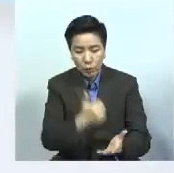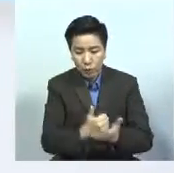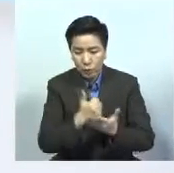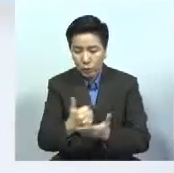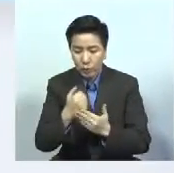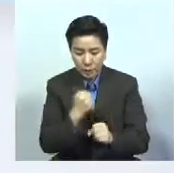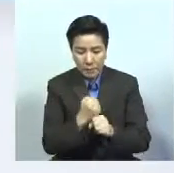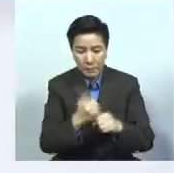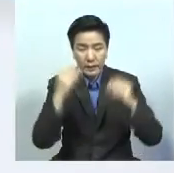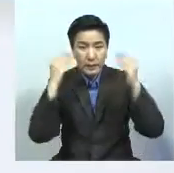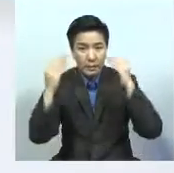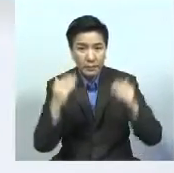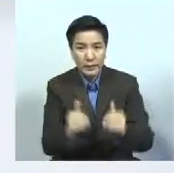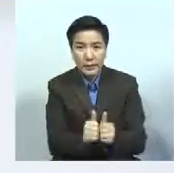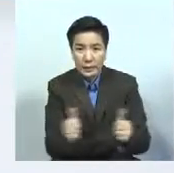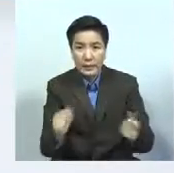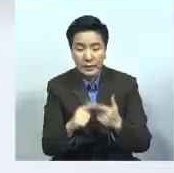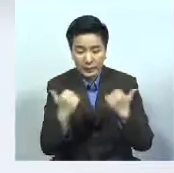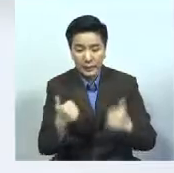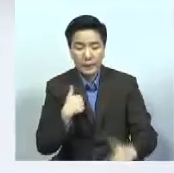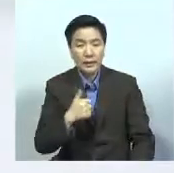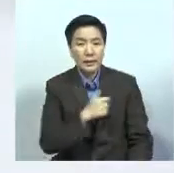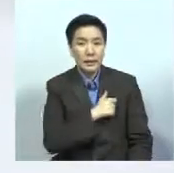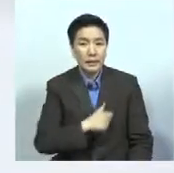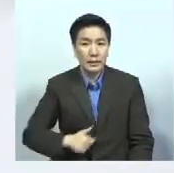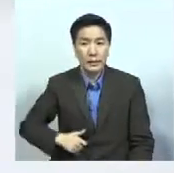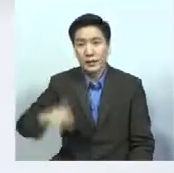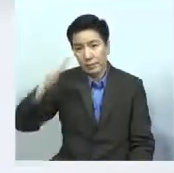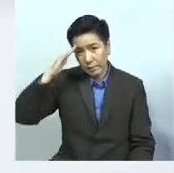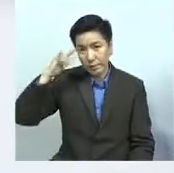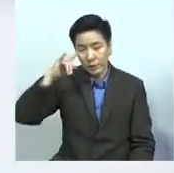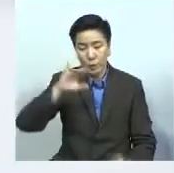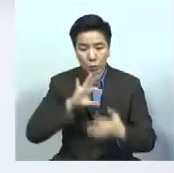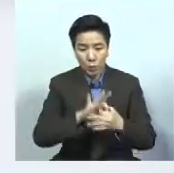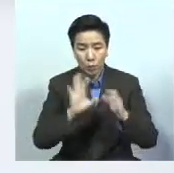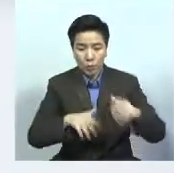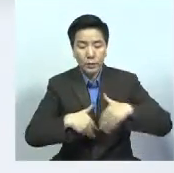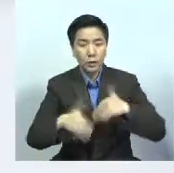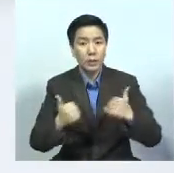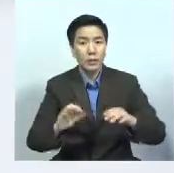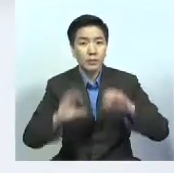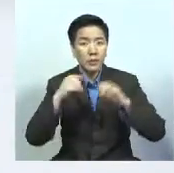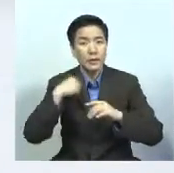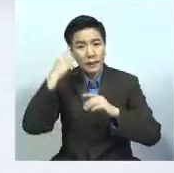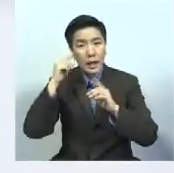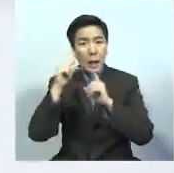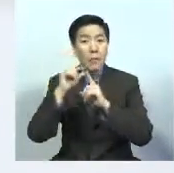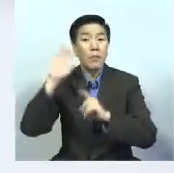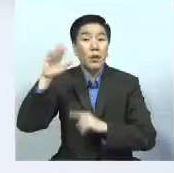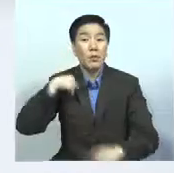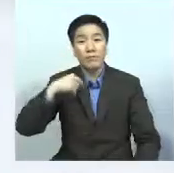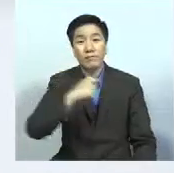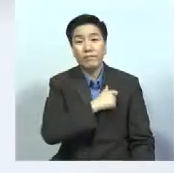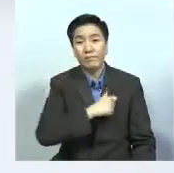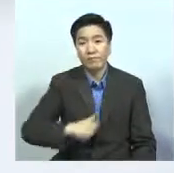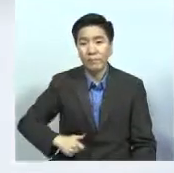จกรรมดีๆในวันนี้เพราะพระบาทสมเด็จพระเจ้าอยู่หัวทรงห่วงใยประชาชนโดยรัฐบาลก็จะน้อมนำพระปฐมบร